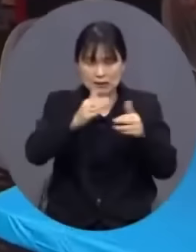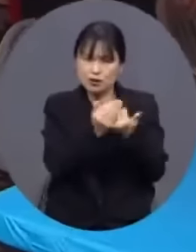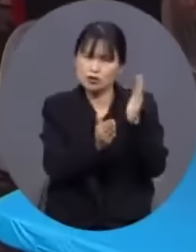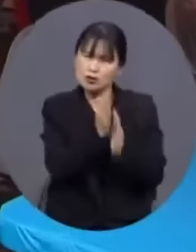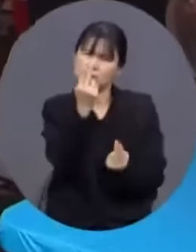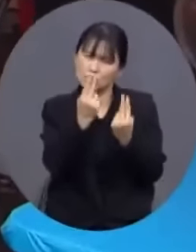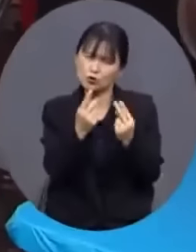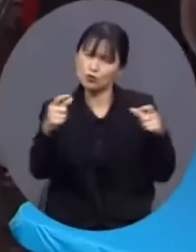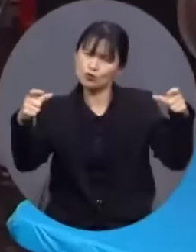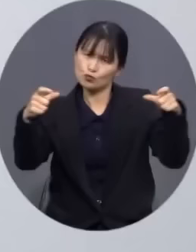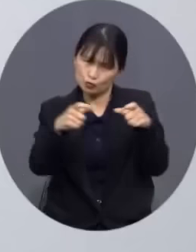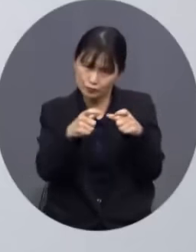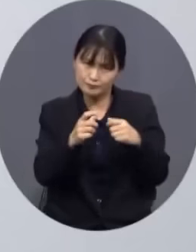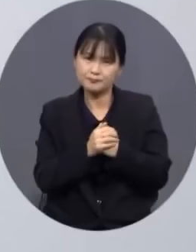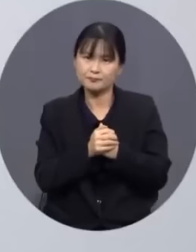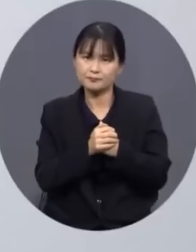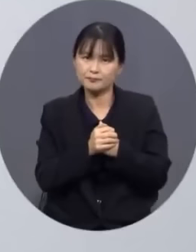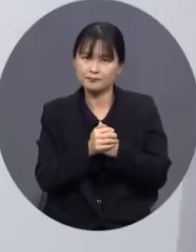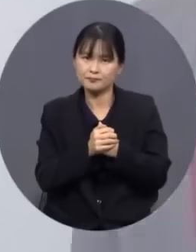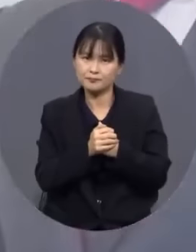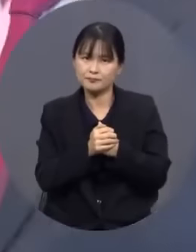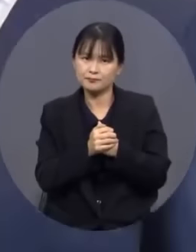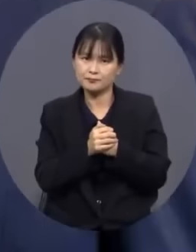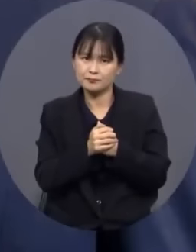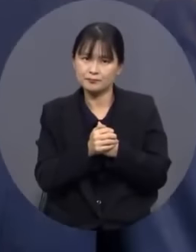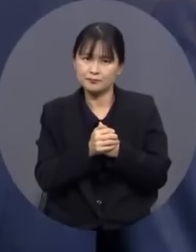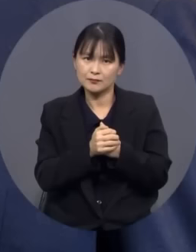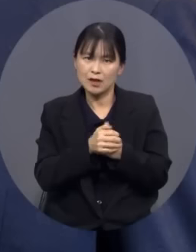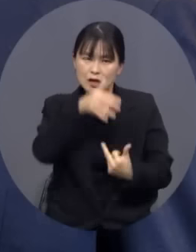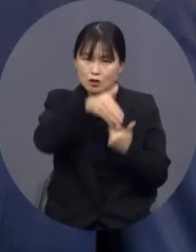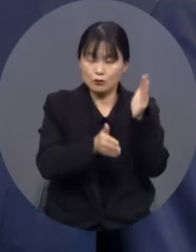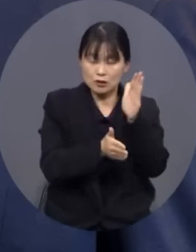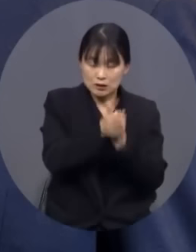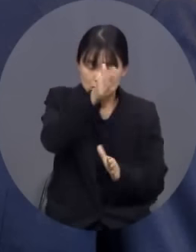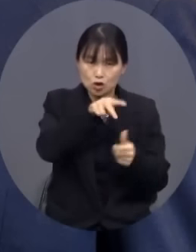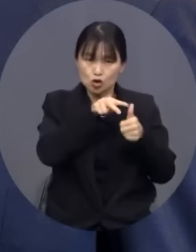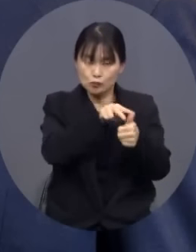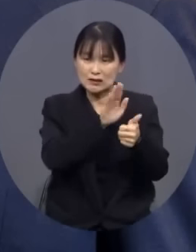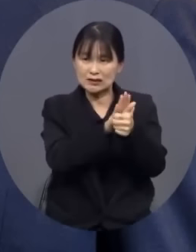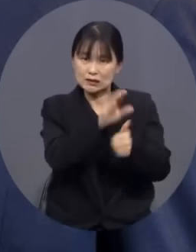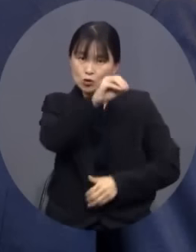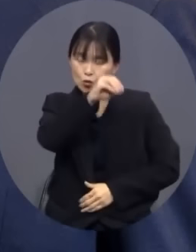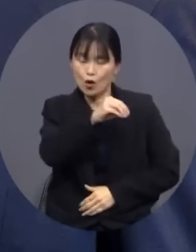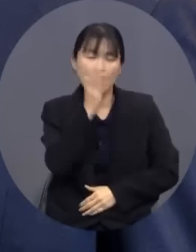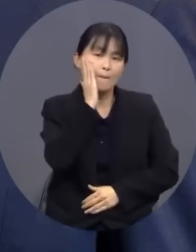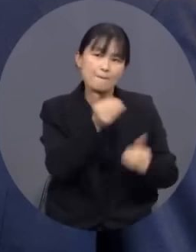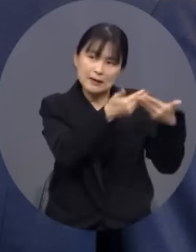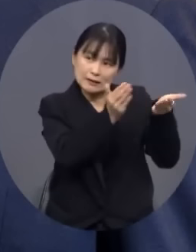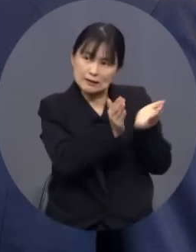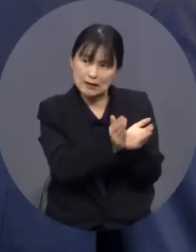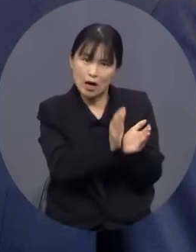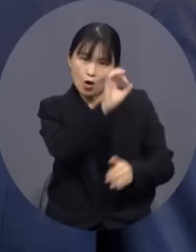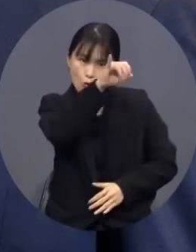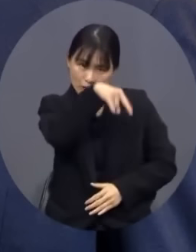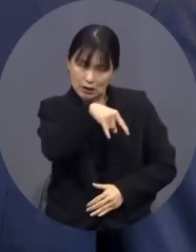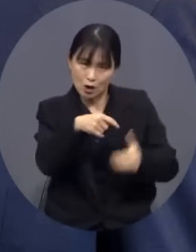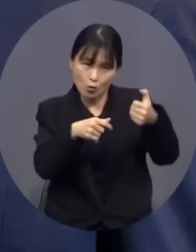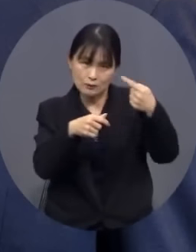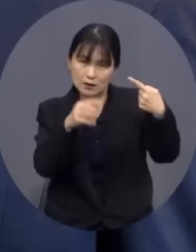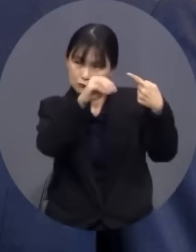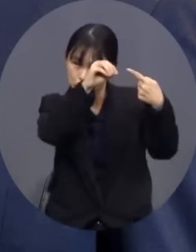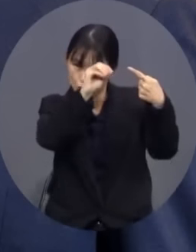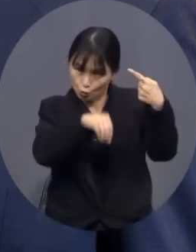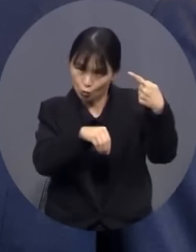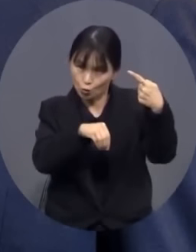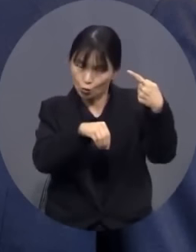지역보다 작았습니다 서귀포시 선거구 후보 지지도는 더불어민주당 위성 후보